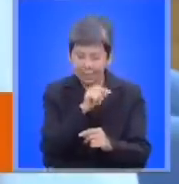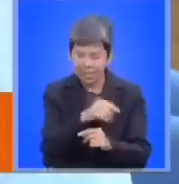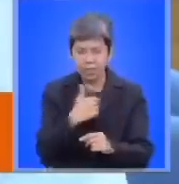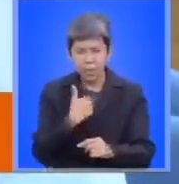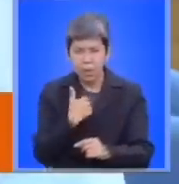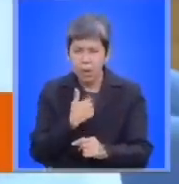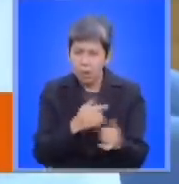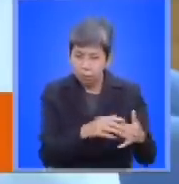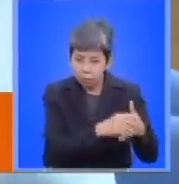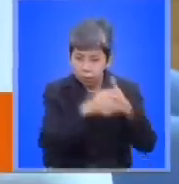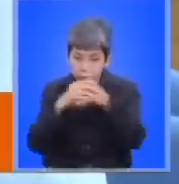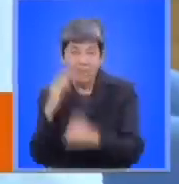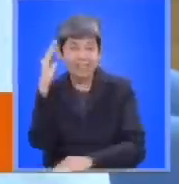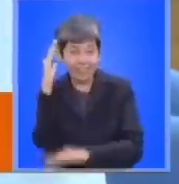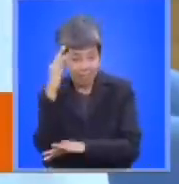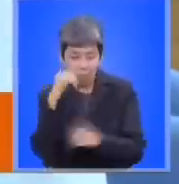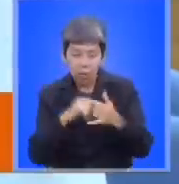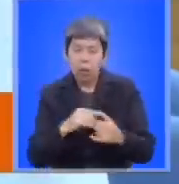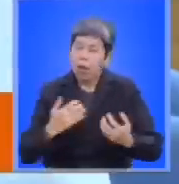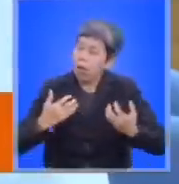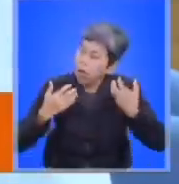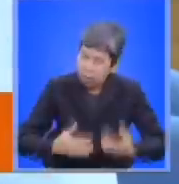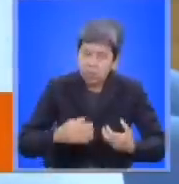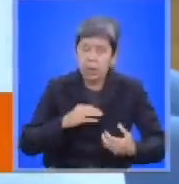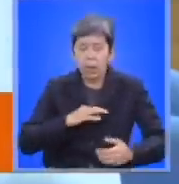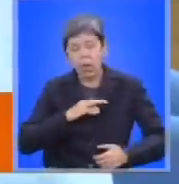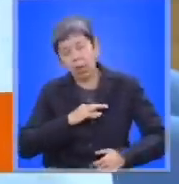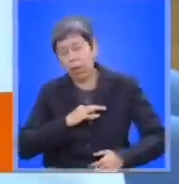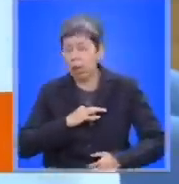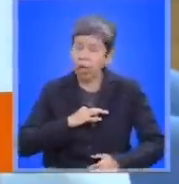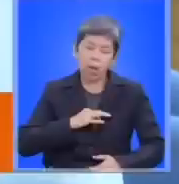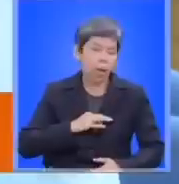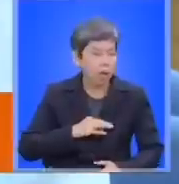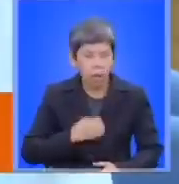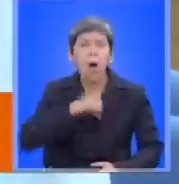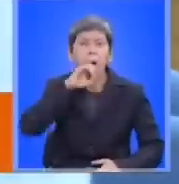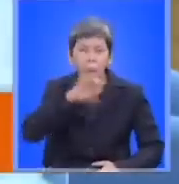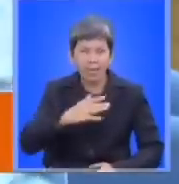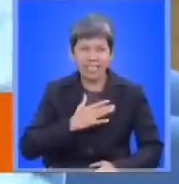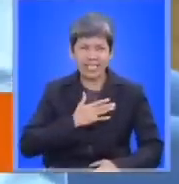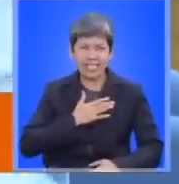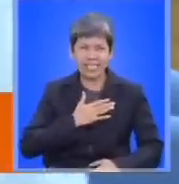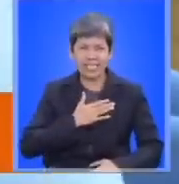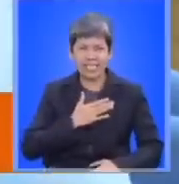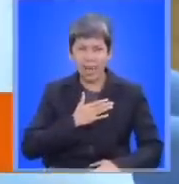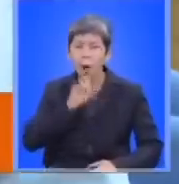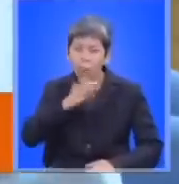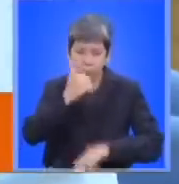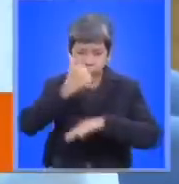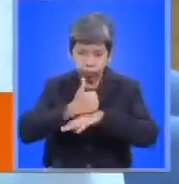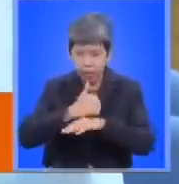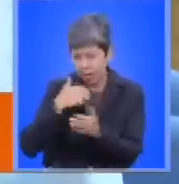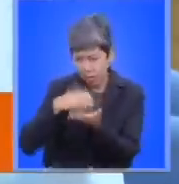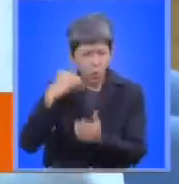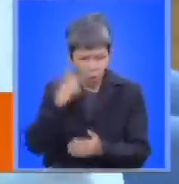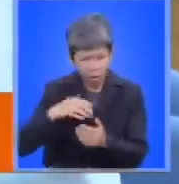ขาถูกรีเฟอร์มาที่ราชวิถีเนี่ยอาการไม่ค่อยดีต้องเรียนอย่างนี้อาการไม่ค่อยดีสารภาพตรงๆผมเองบอกท่านผู้อำนวยการให้รายงานทุ